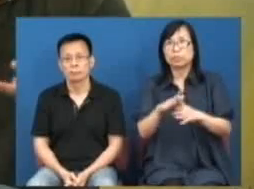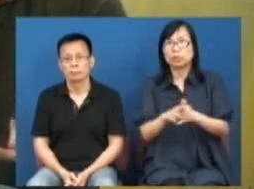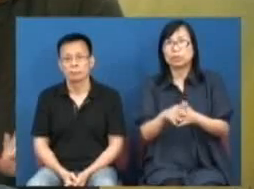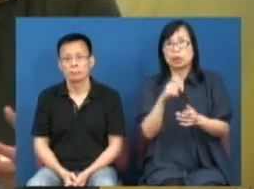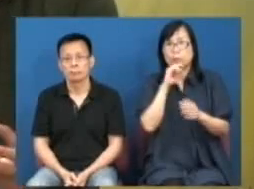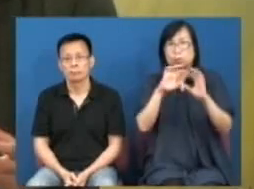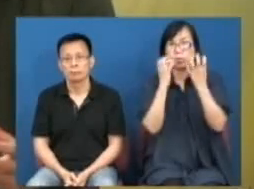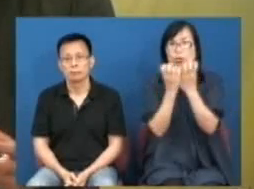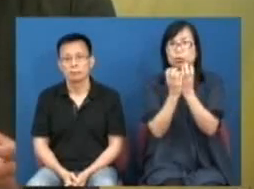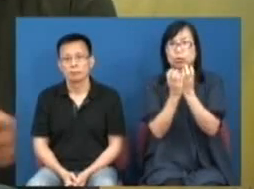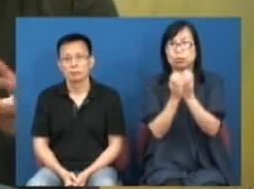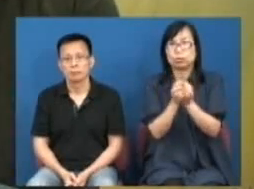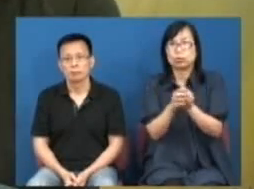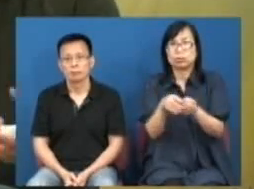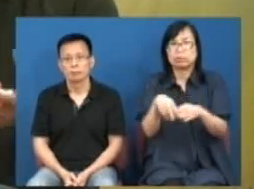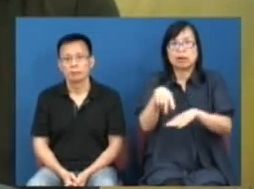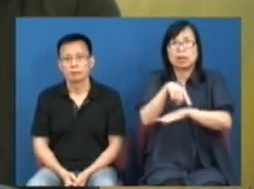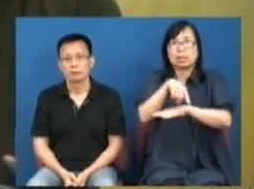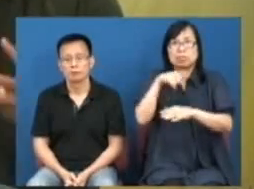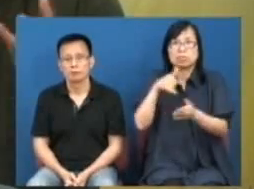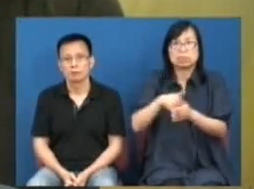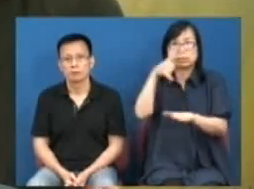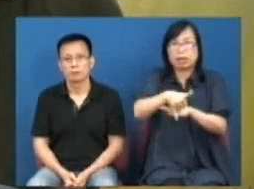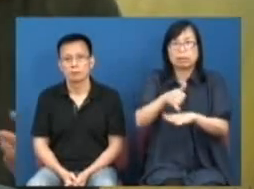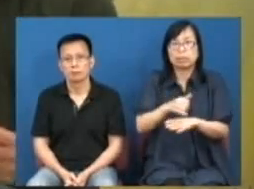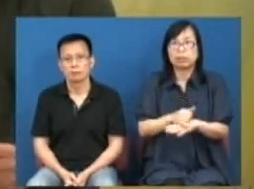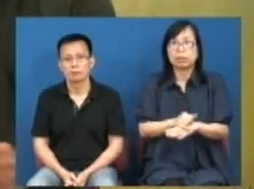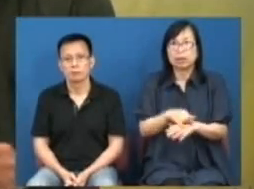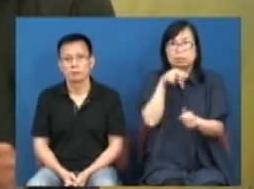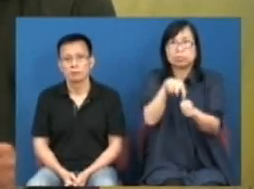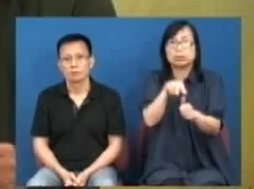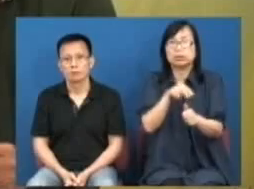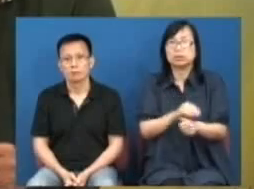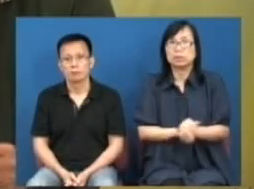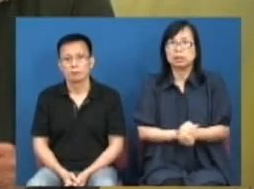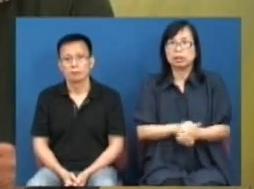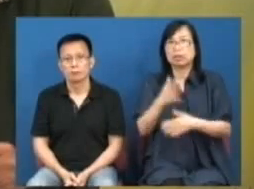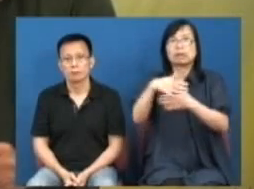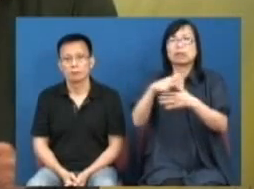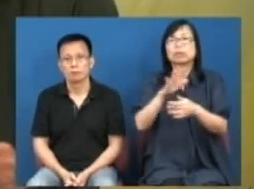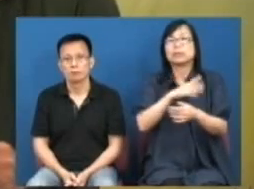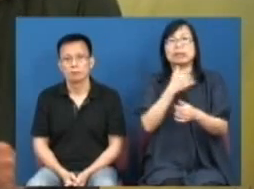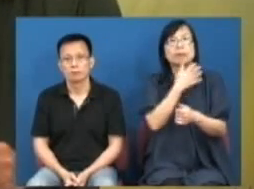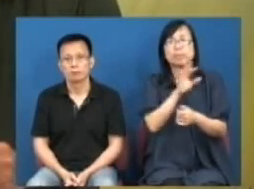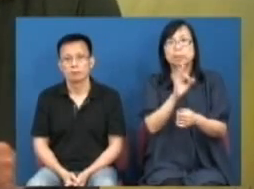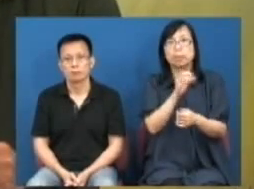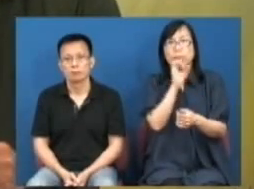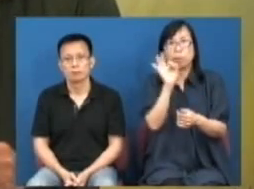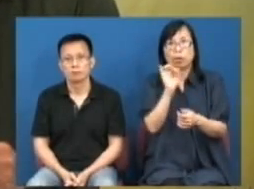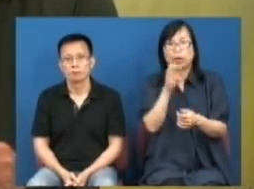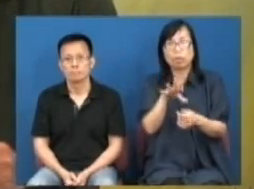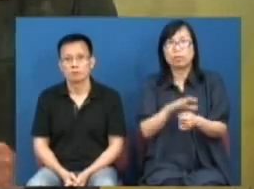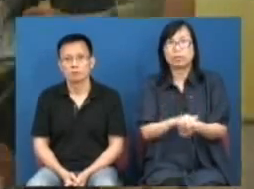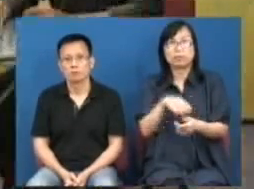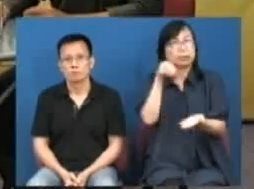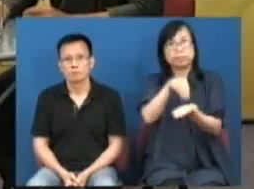有組織嘅團體都會踩界，咁更加網上嘅其他一般嘅普羅大眾市民就更加唔使講啦嚇。咁呢個就係可以係肯